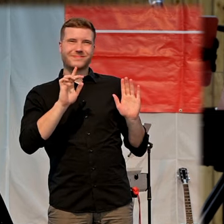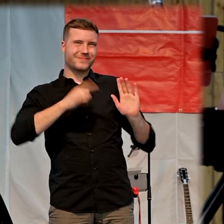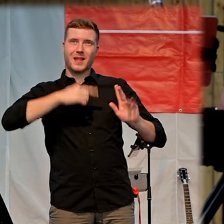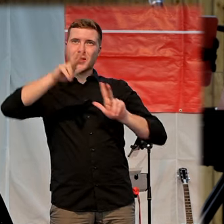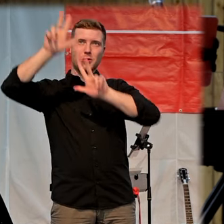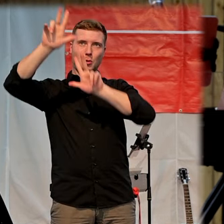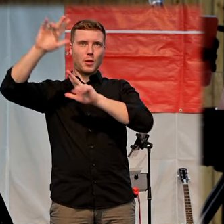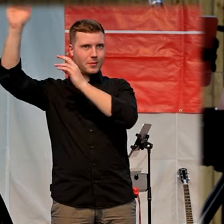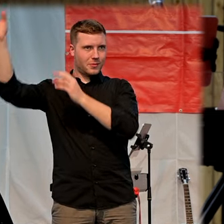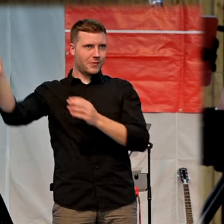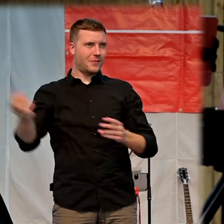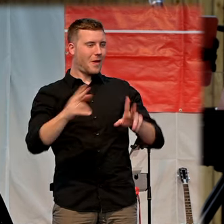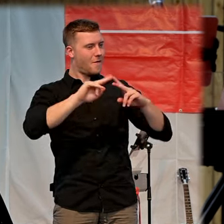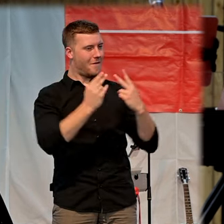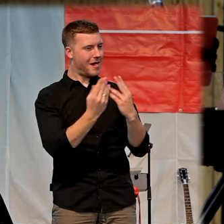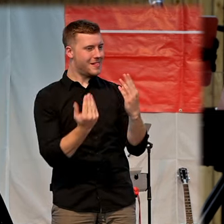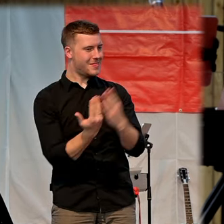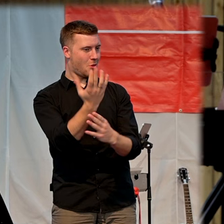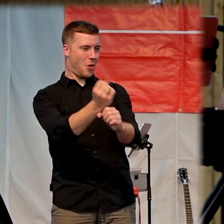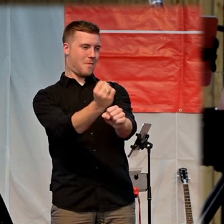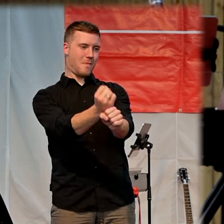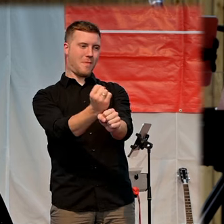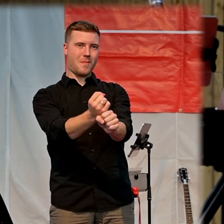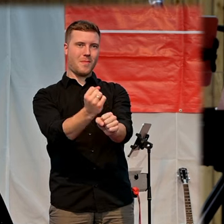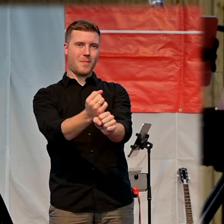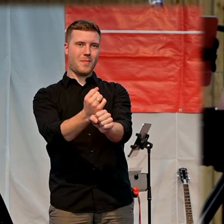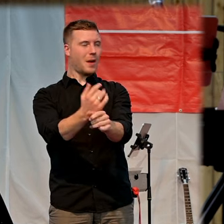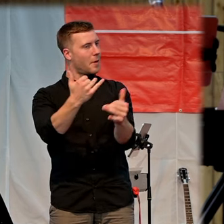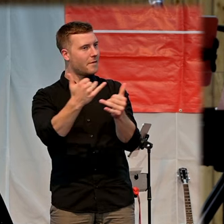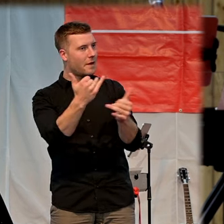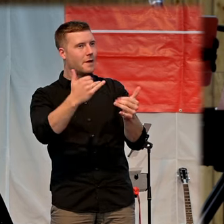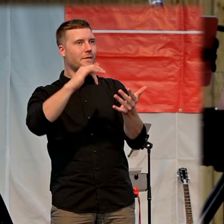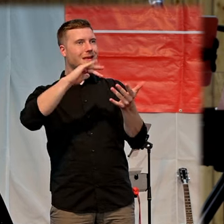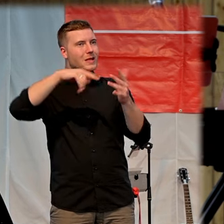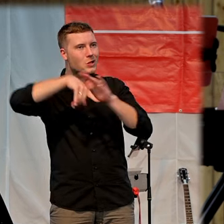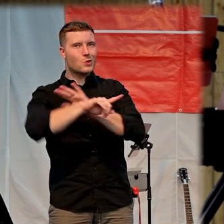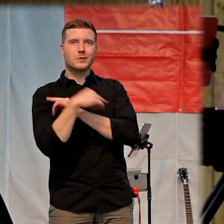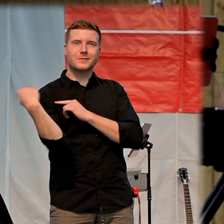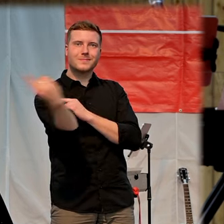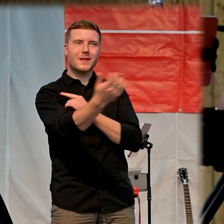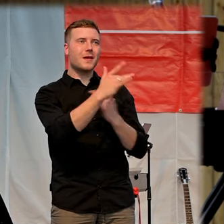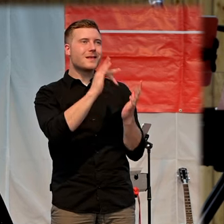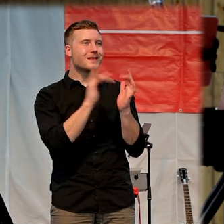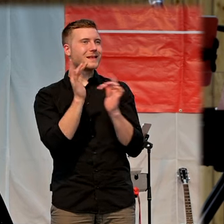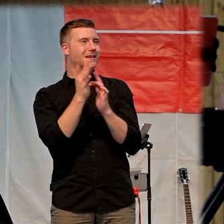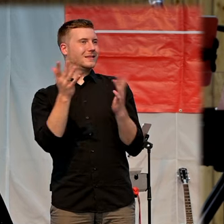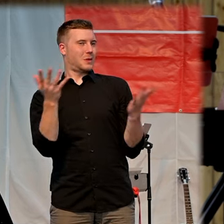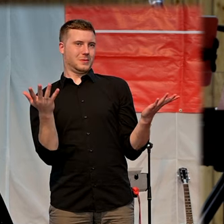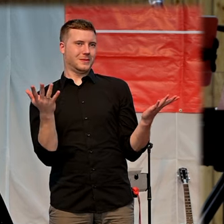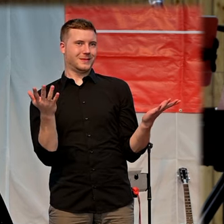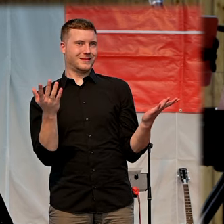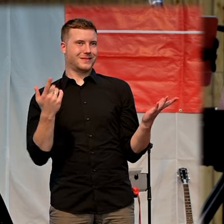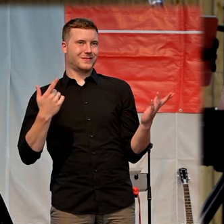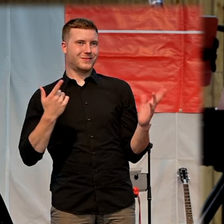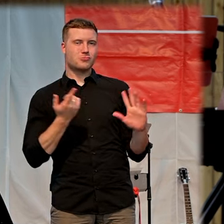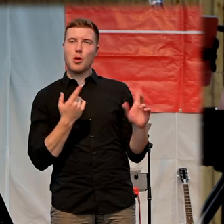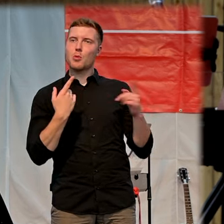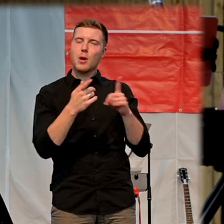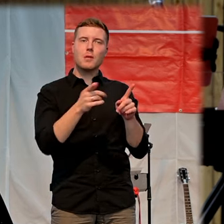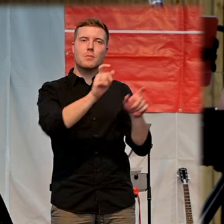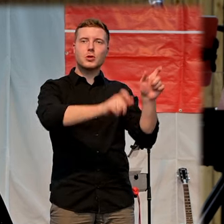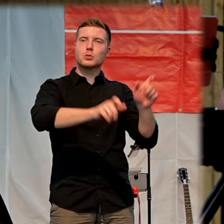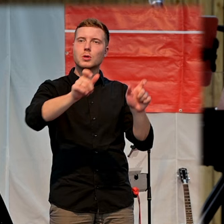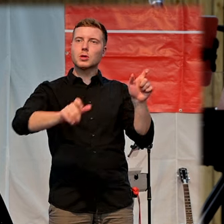Erde. Ja. Die sollen Freude und Appetit auf den Himmel bekommen und in seinem Geist, in seiner